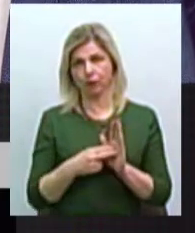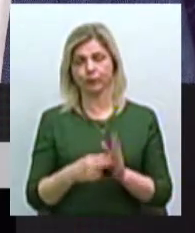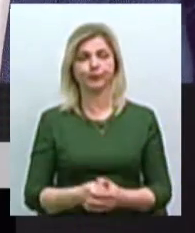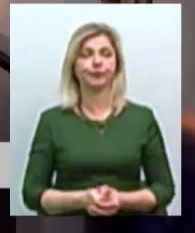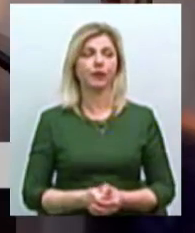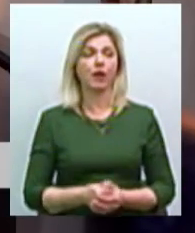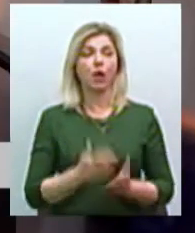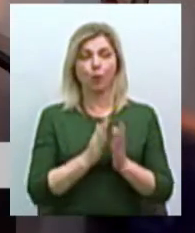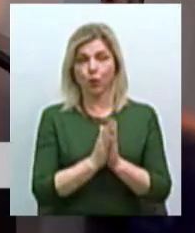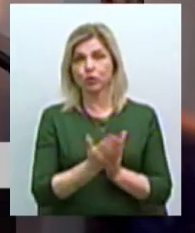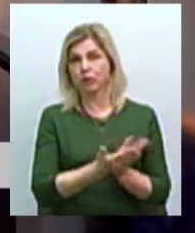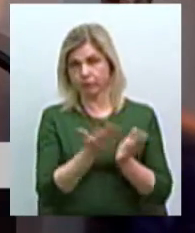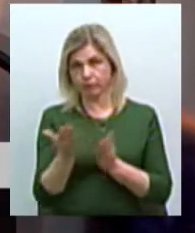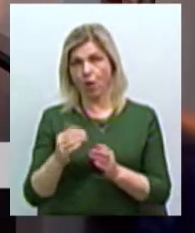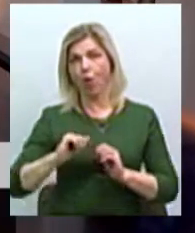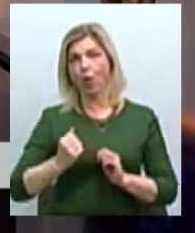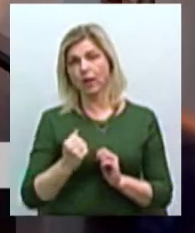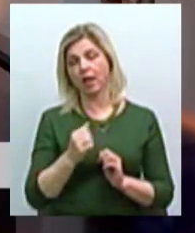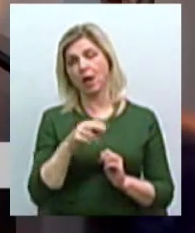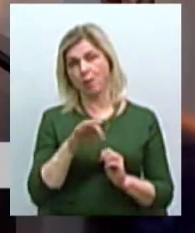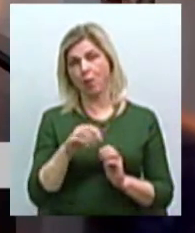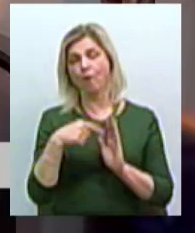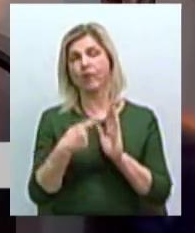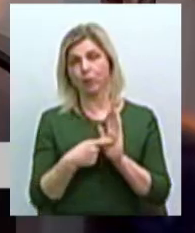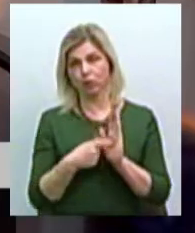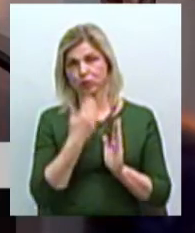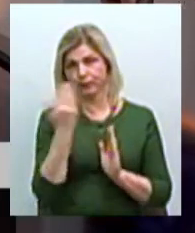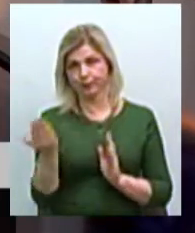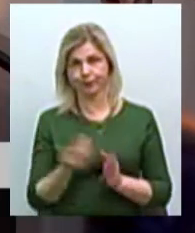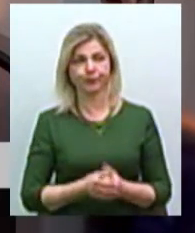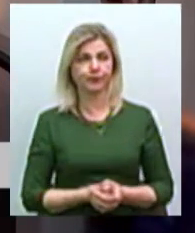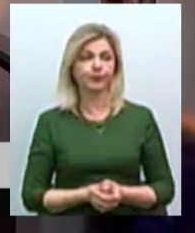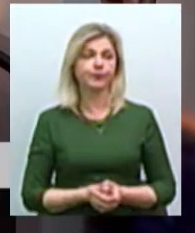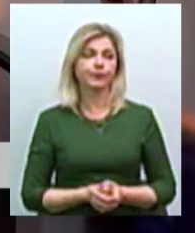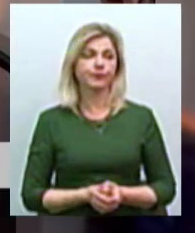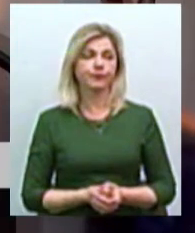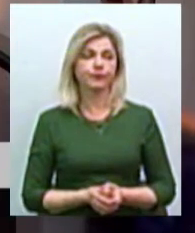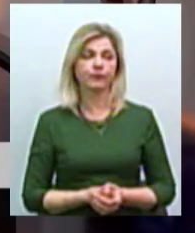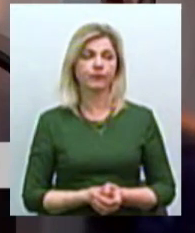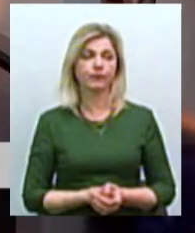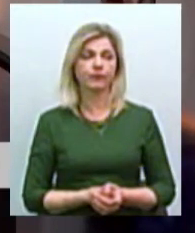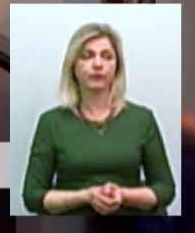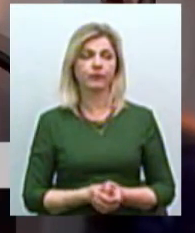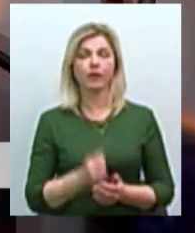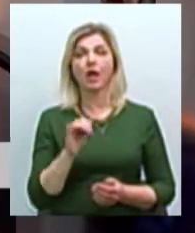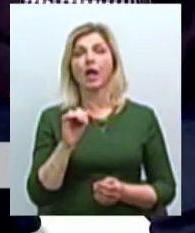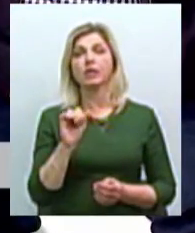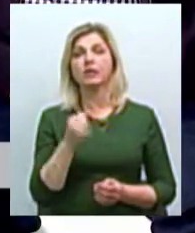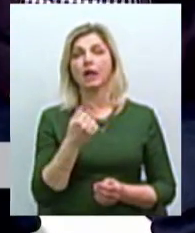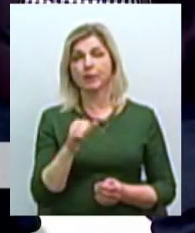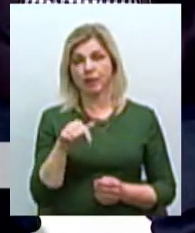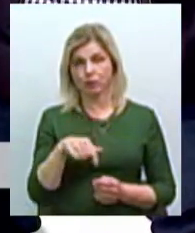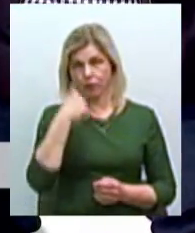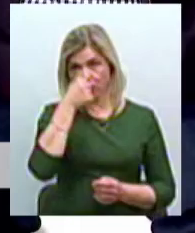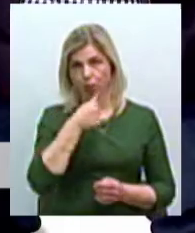колеги, запитання, прошу, по опалювальному сезону на цьому етапі. У мене таке питання. В серпні цього року в